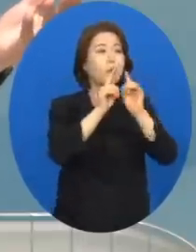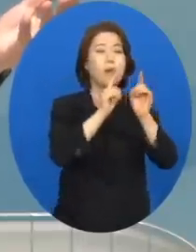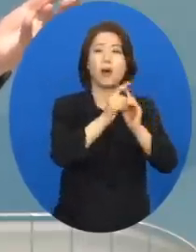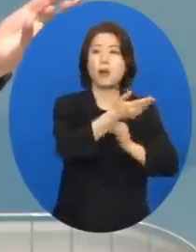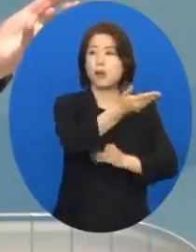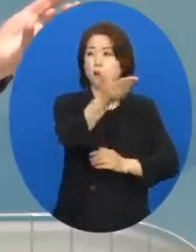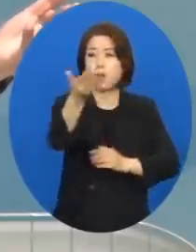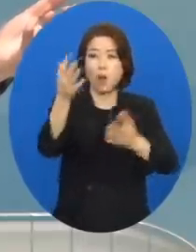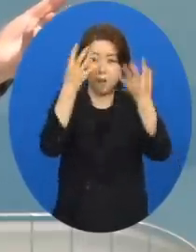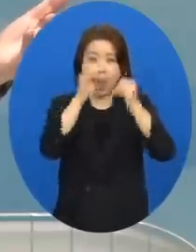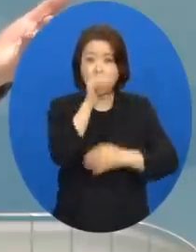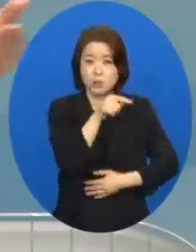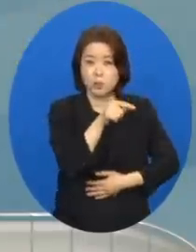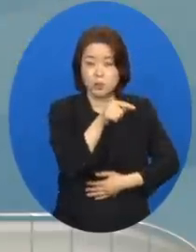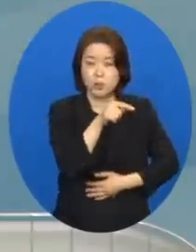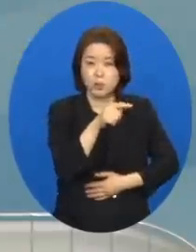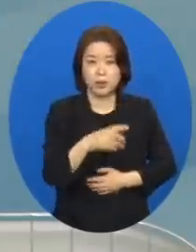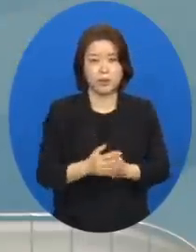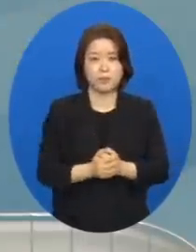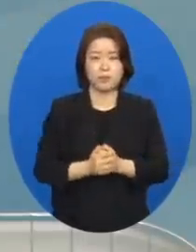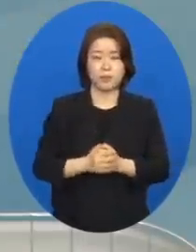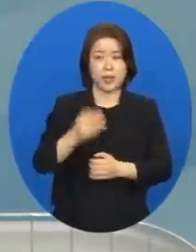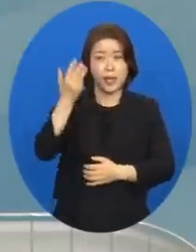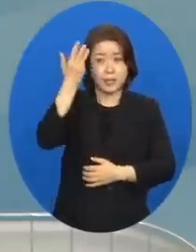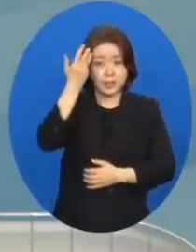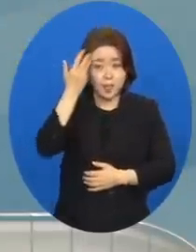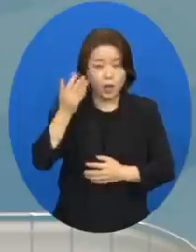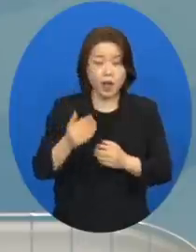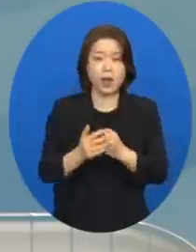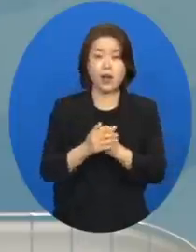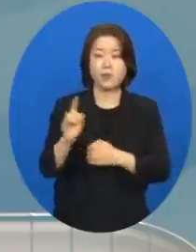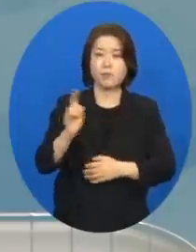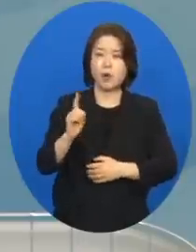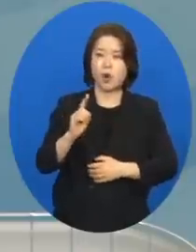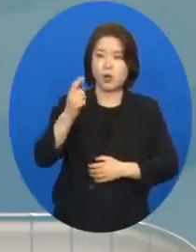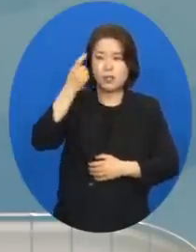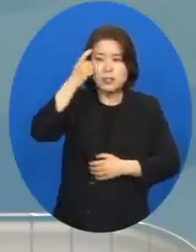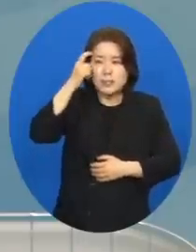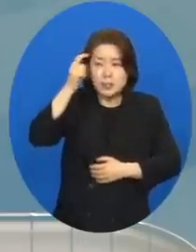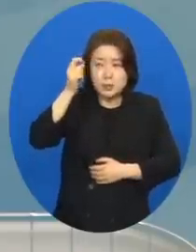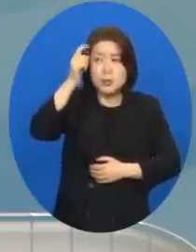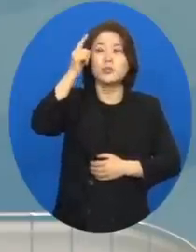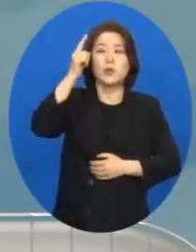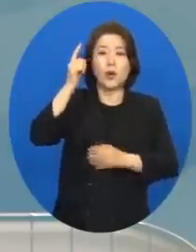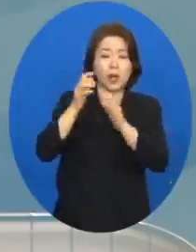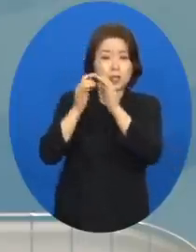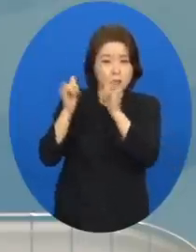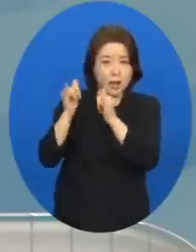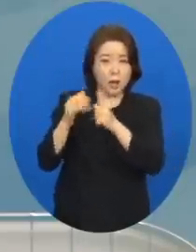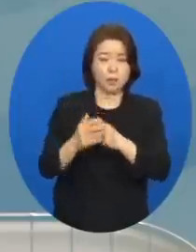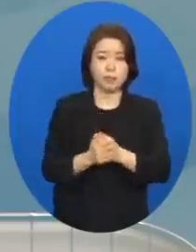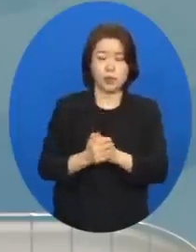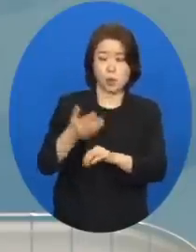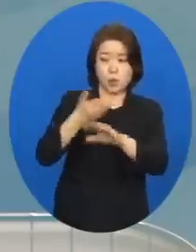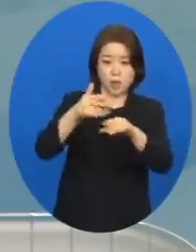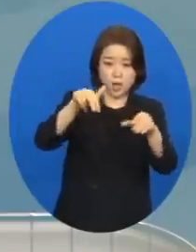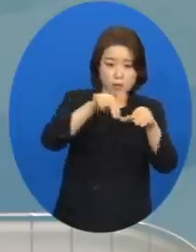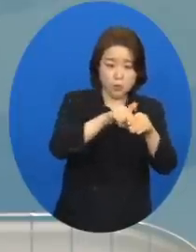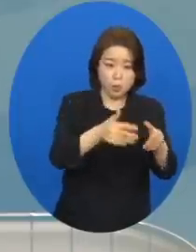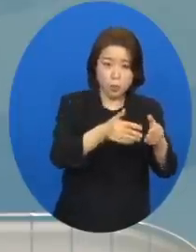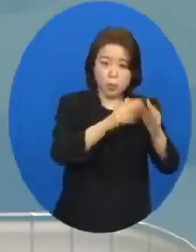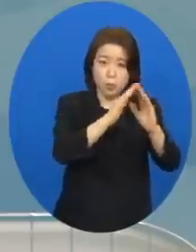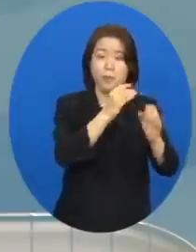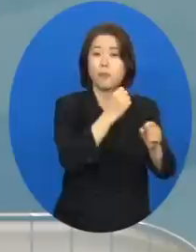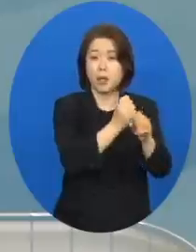사람들 많잖아요. 뭐 철학이나 사상가, 또 다른 종교를 창시한